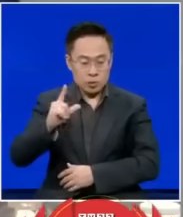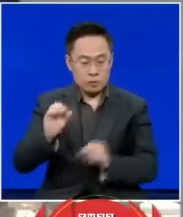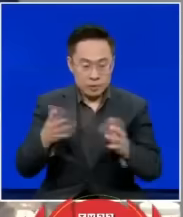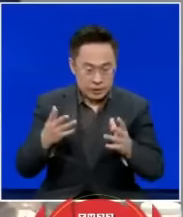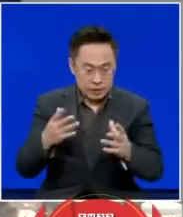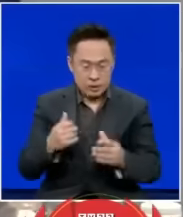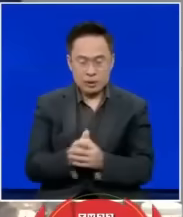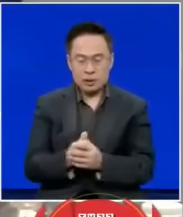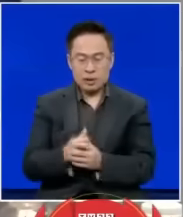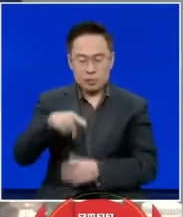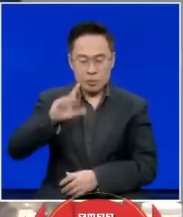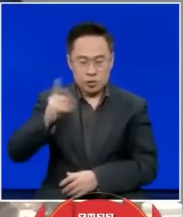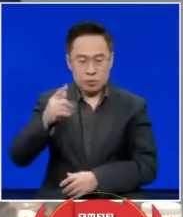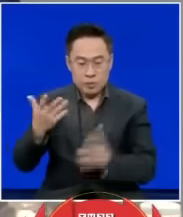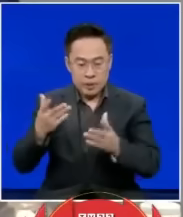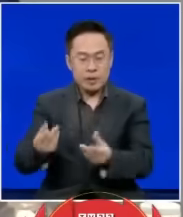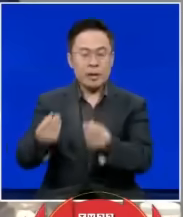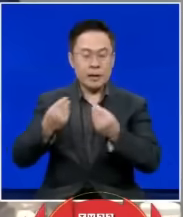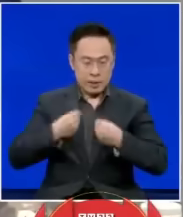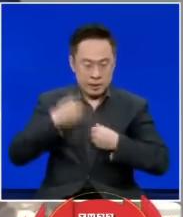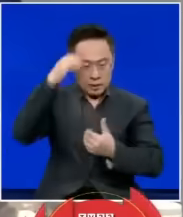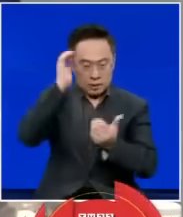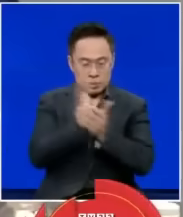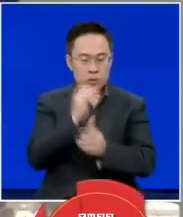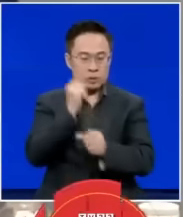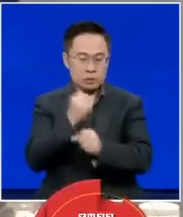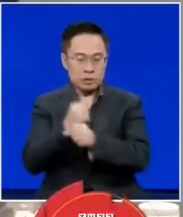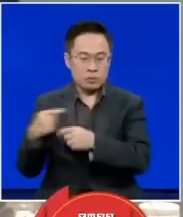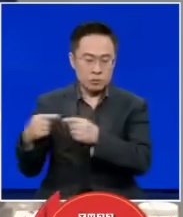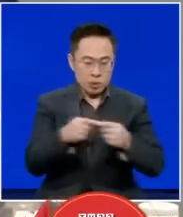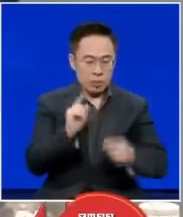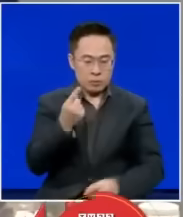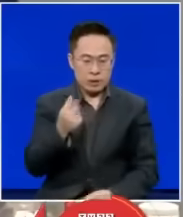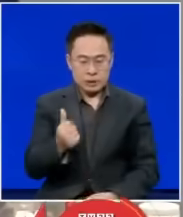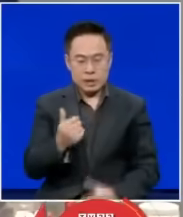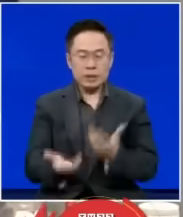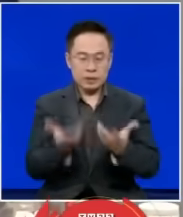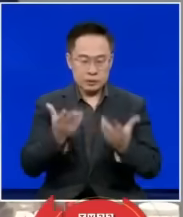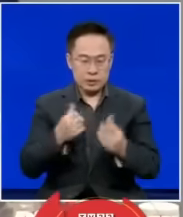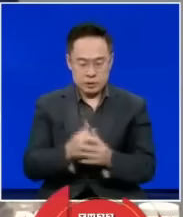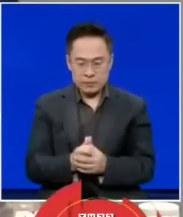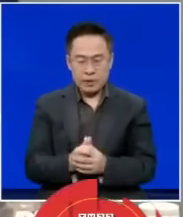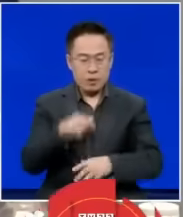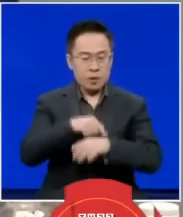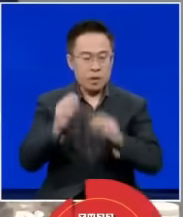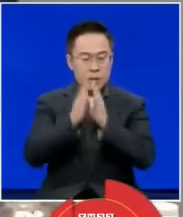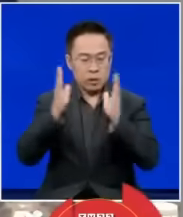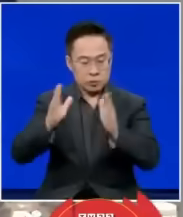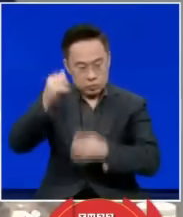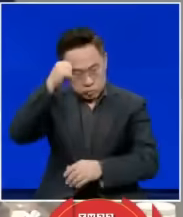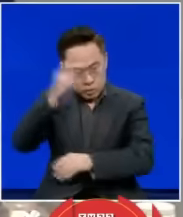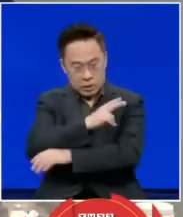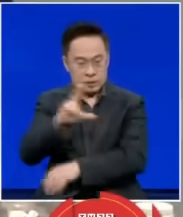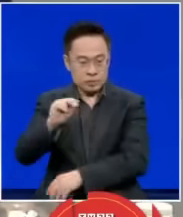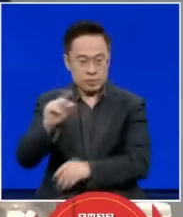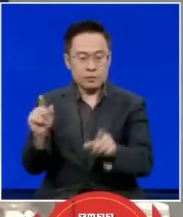าชี้มูลความผิดก็ขอให้ส่งสำนวนกลับมาให้พนักงานสอบสวนสน.เตาปูนสอบนะคะแล้วก็ดำเนินคดีต่อภายใน30วันเพื่อไม่